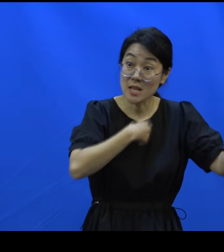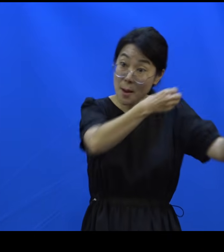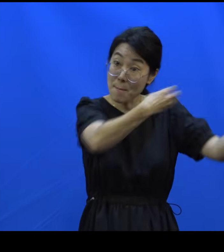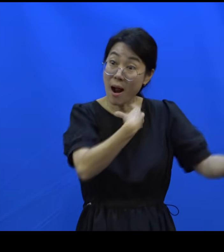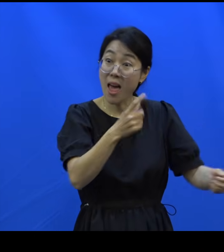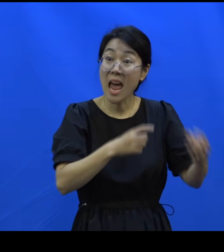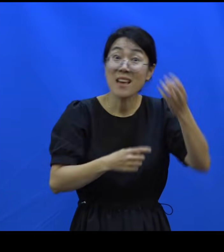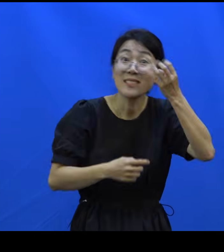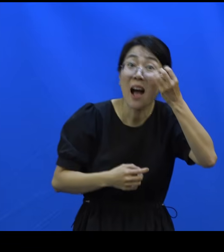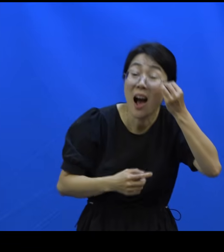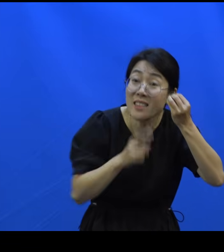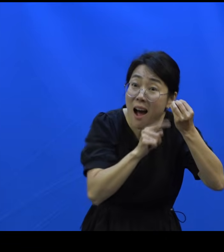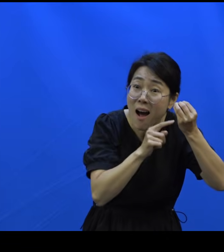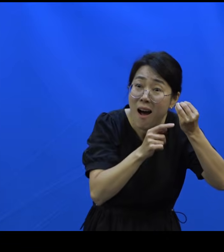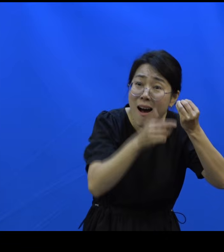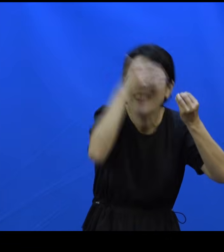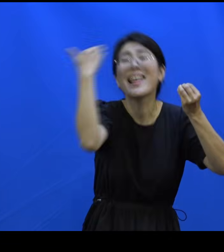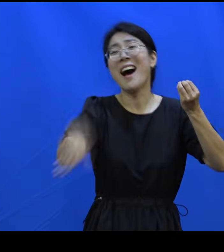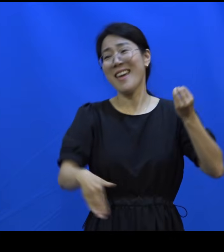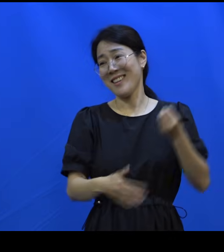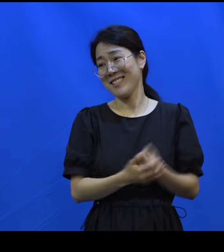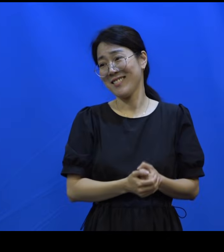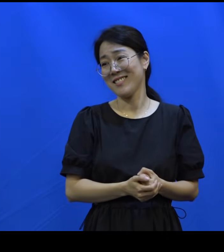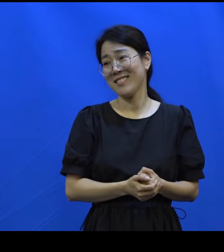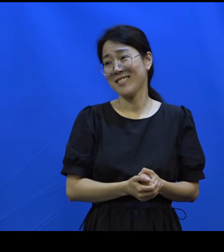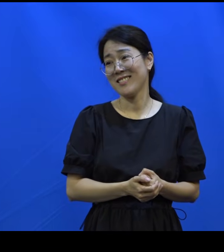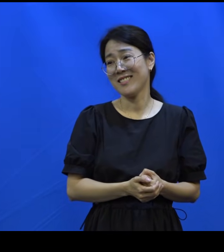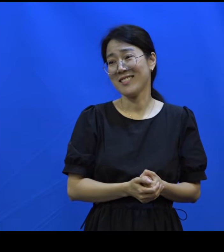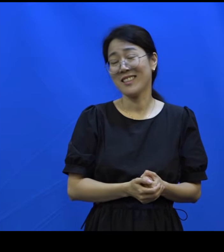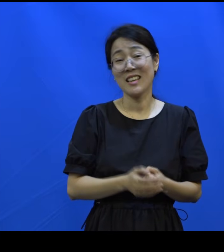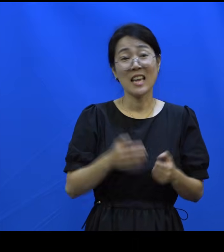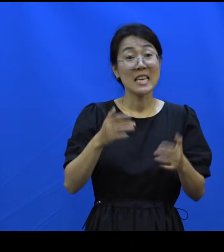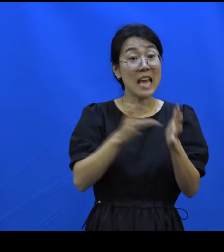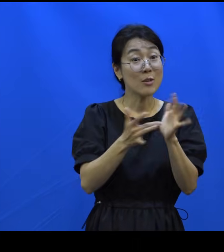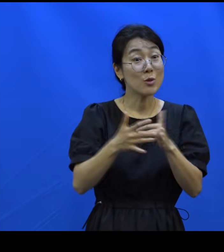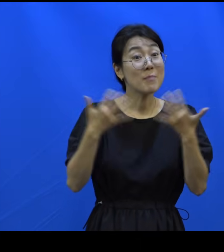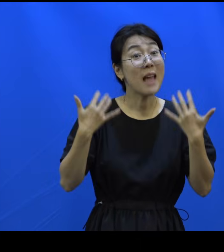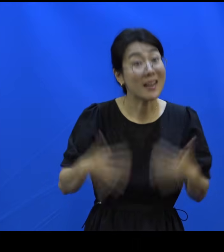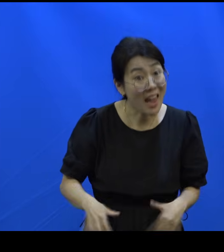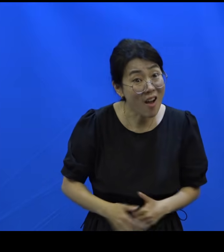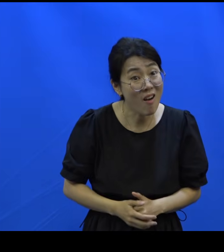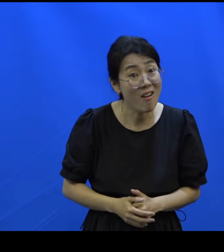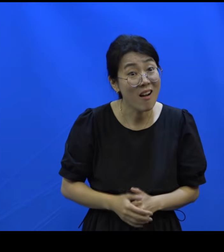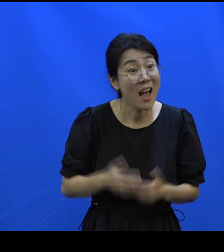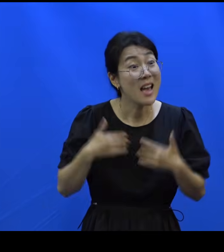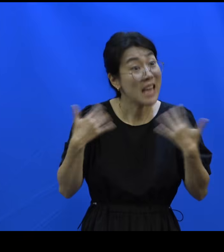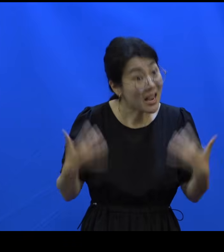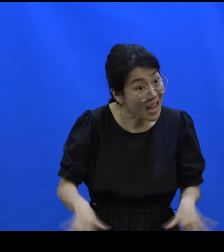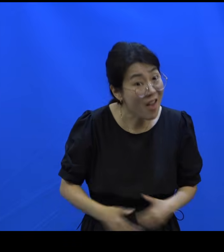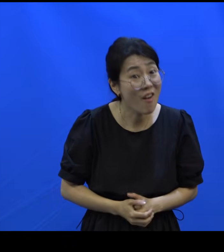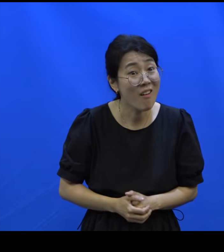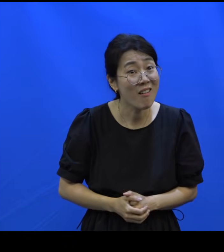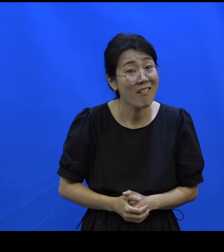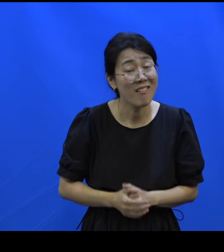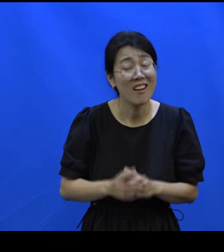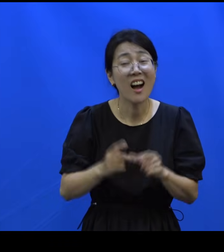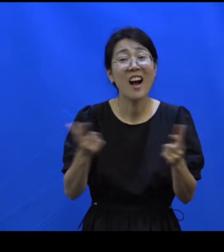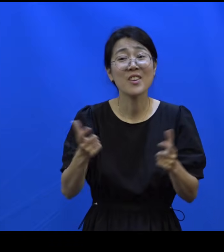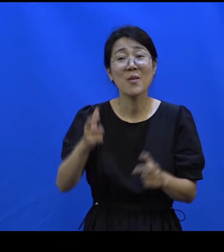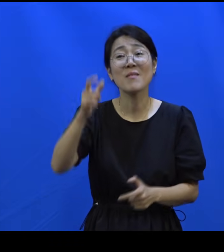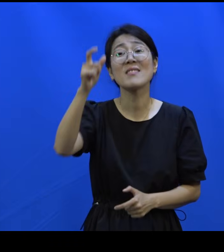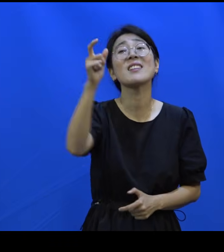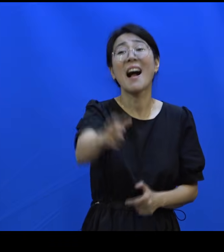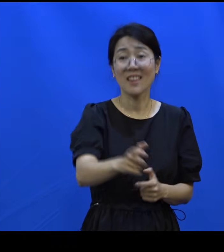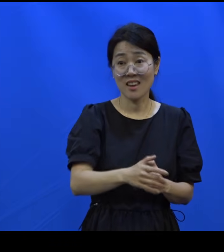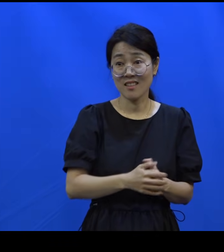분입니다. 약해 보입니다. 그러나 약하신 분이 아니에요. 가장 강하신 분입니다. 강한 분이라야 약한 자를 위해 살 수가